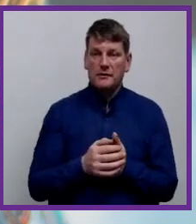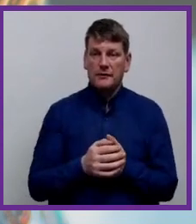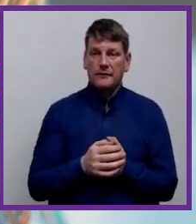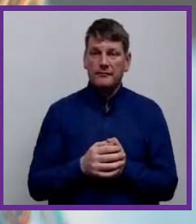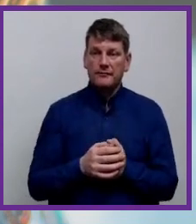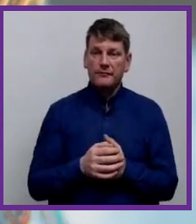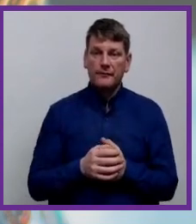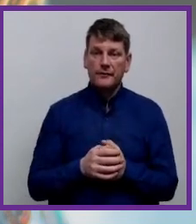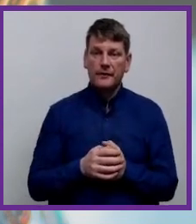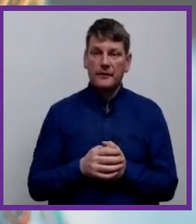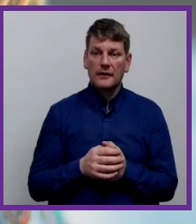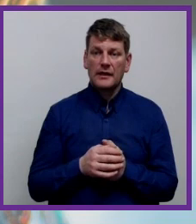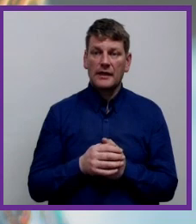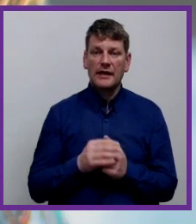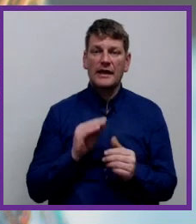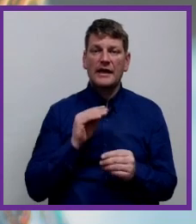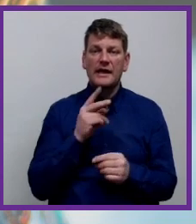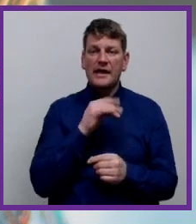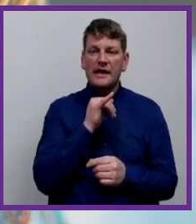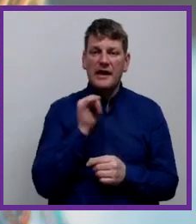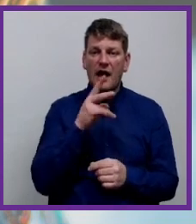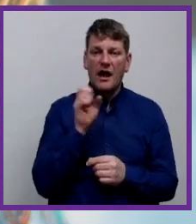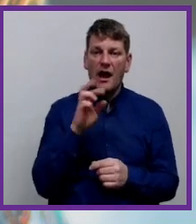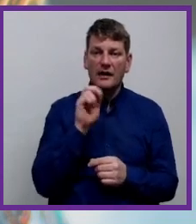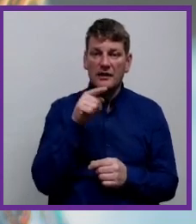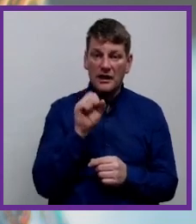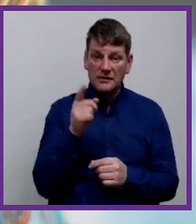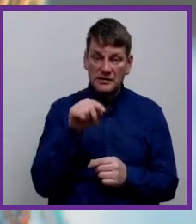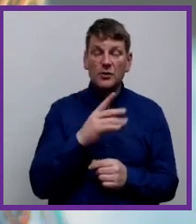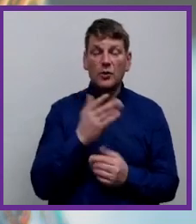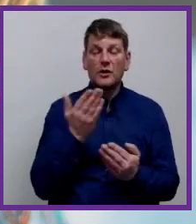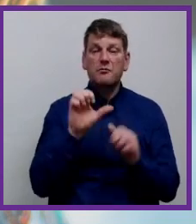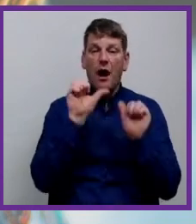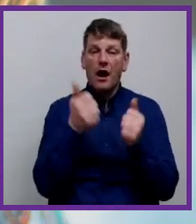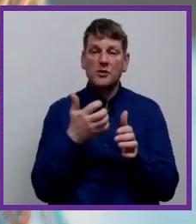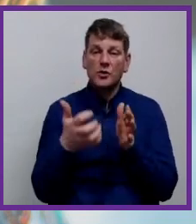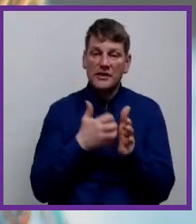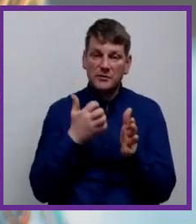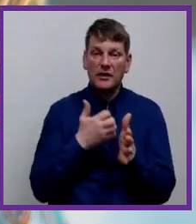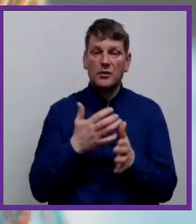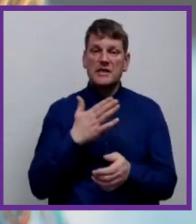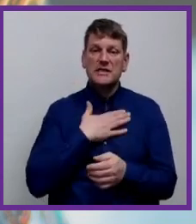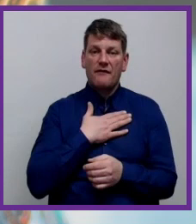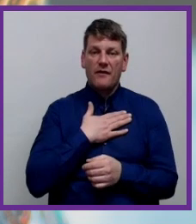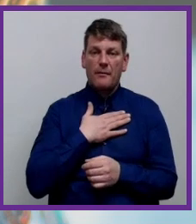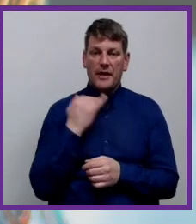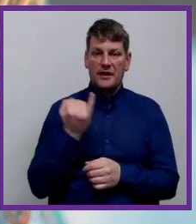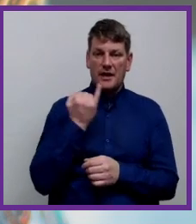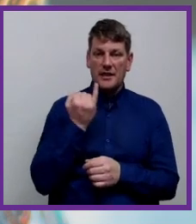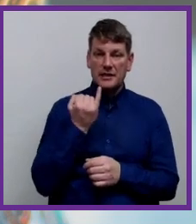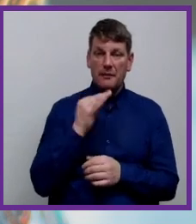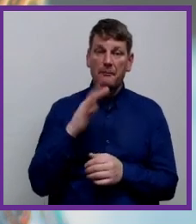respektīvi iekārtas, kuras māksla izmanto savai interesē.